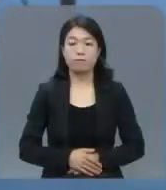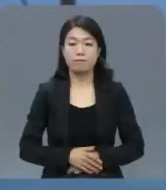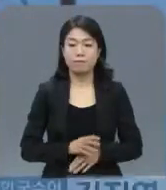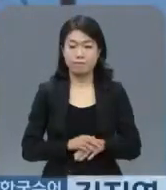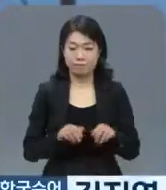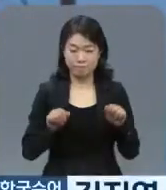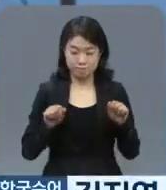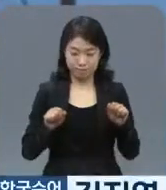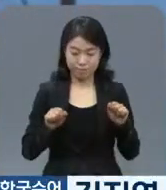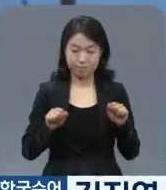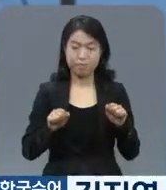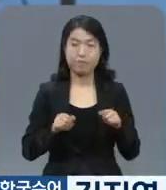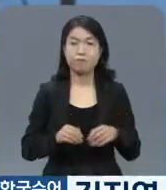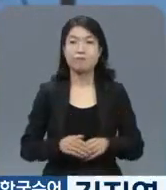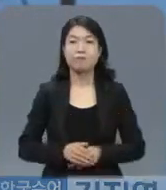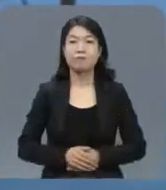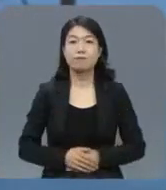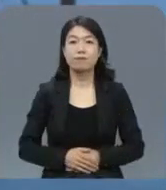여러분 안녕하십니까